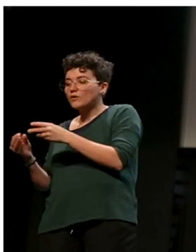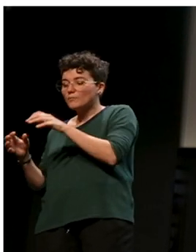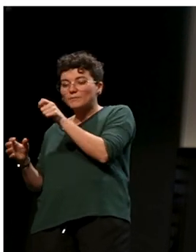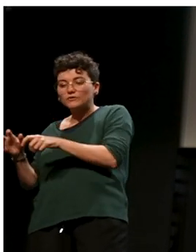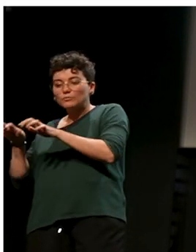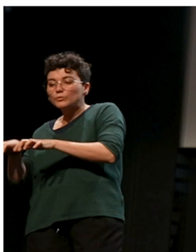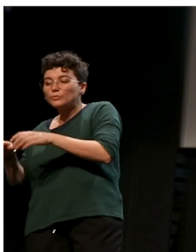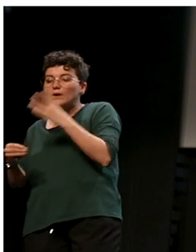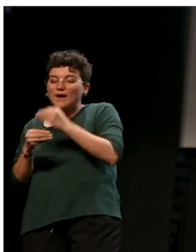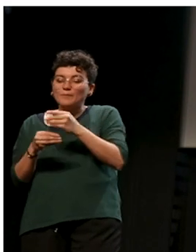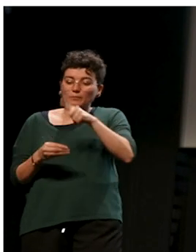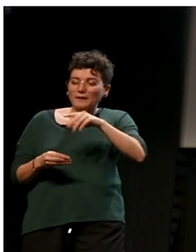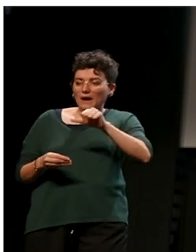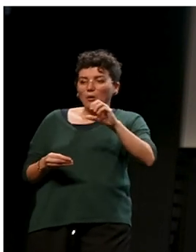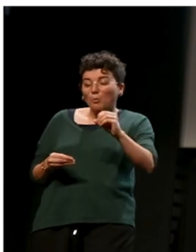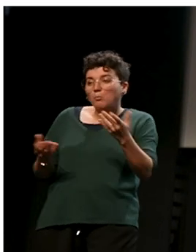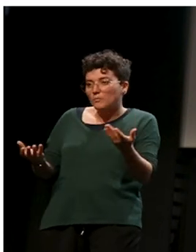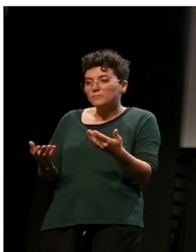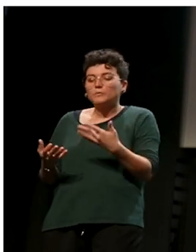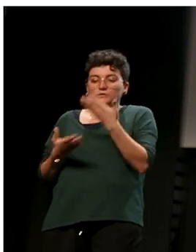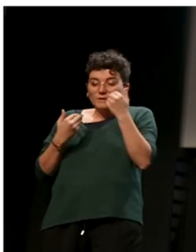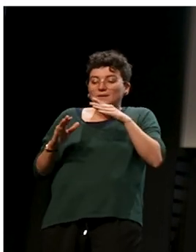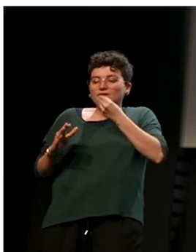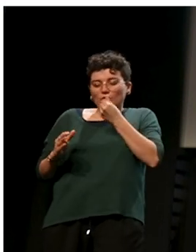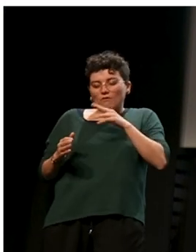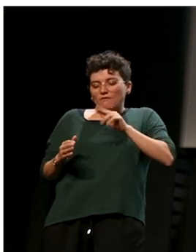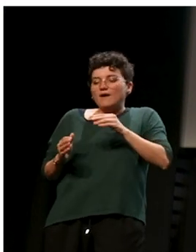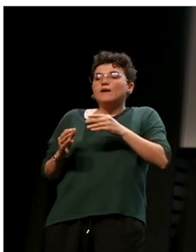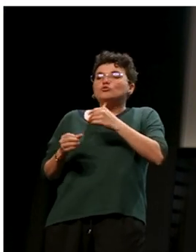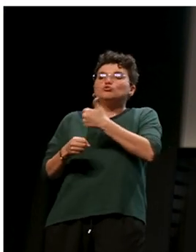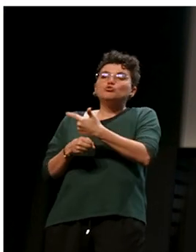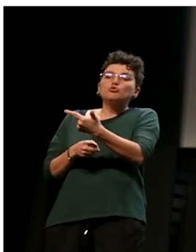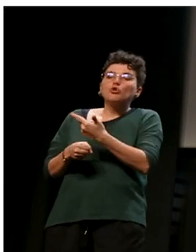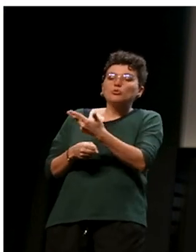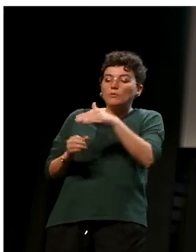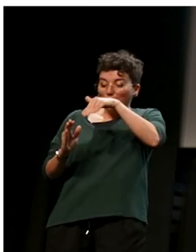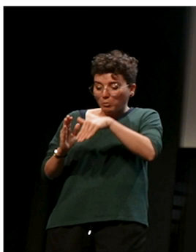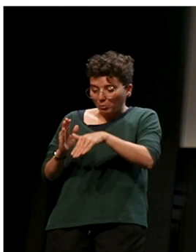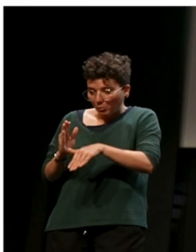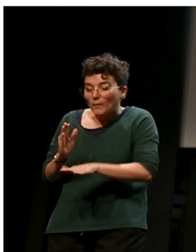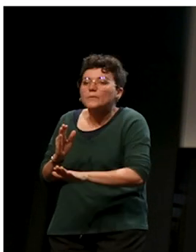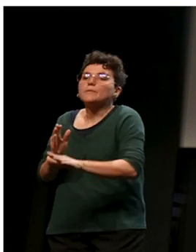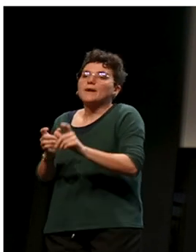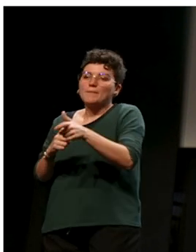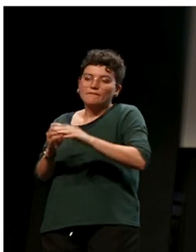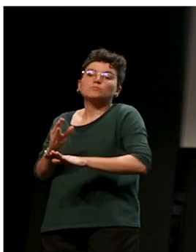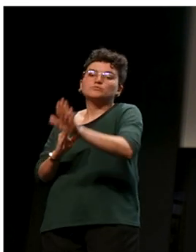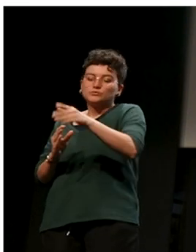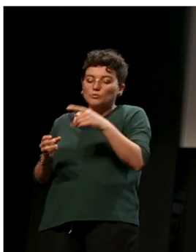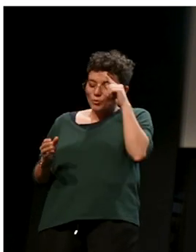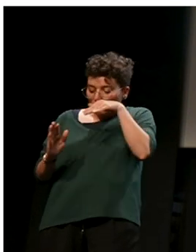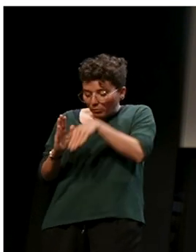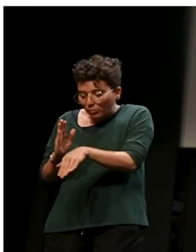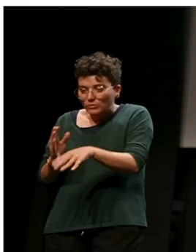pense, c'est que là, les 2-3 ans qui vont arriver, ça va être dur. Il va y avoir ça va vraiment bouger pour les illustrateurs, des trucs. Il va y avoir des catastrophes